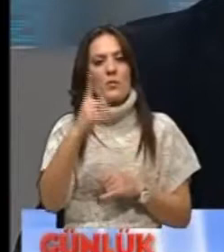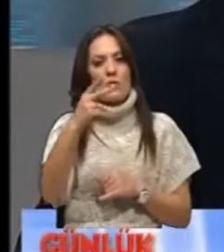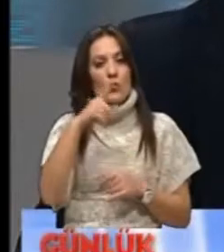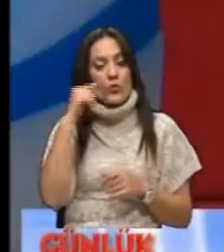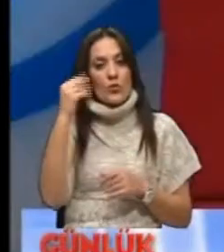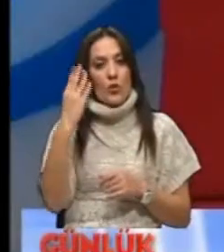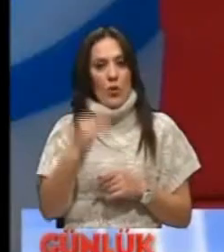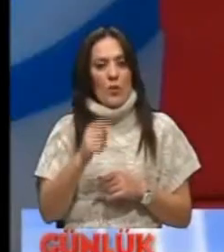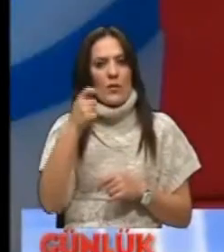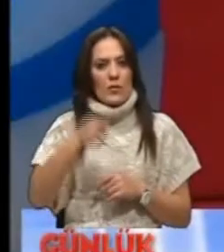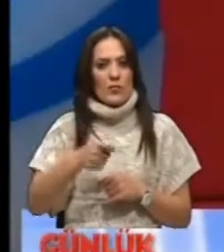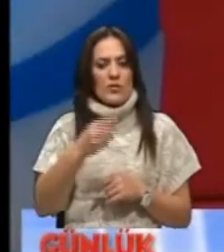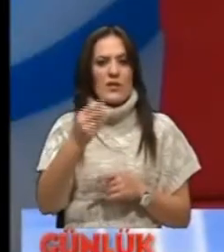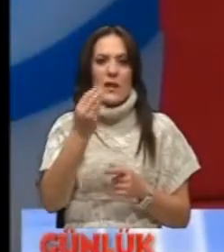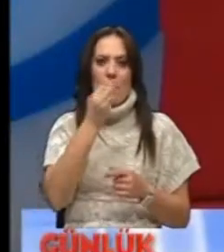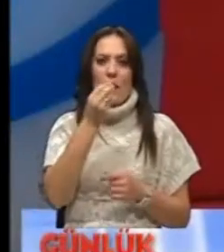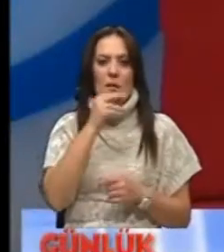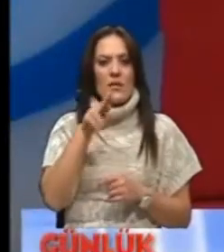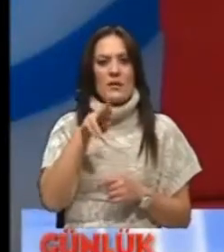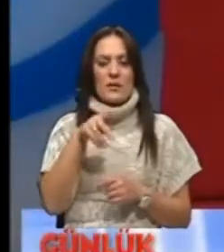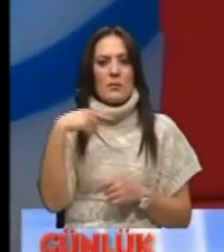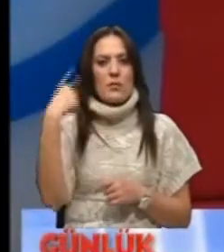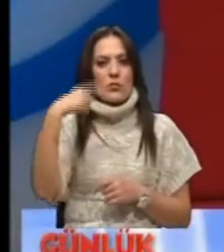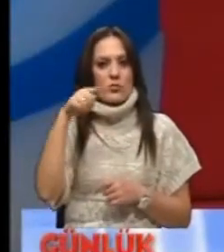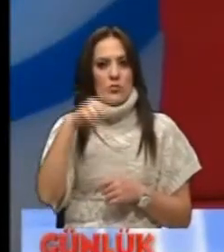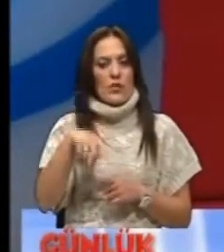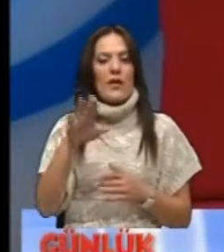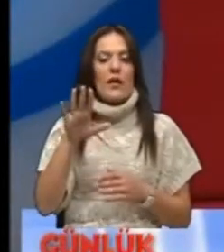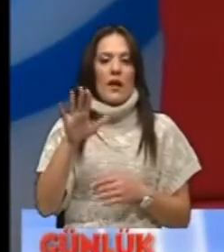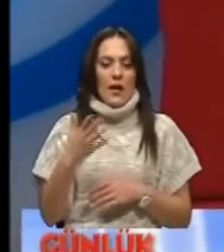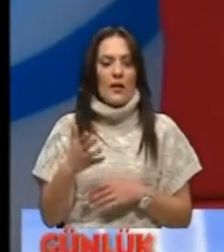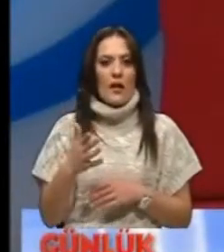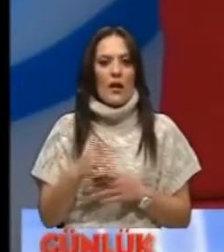olmanın koşulu yemek yemekmiş. Mutlu olmanın dönüşüyor. Bir yolunu buluyor. Ya da